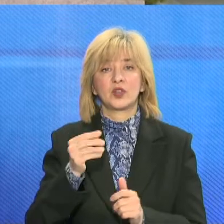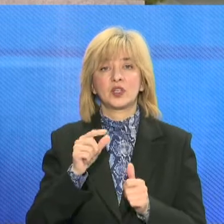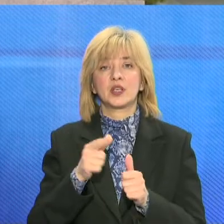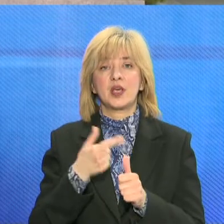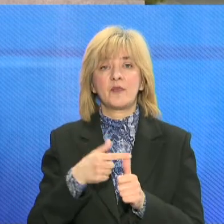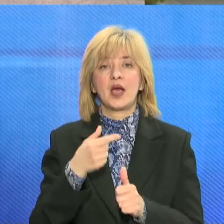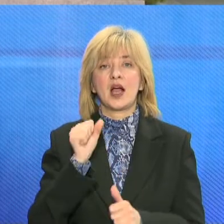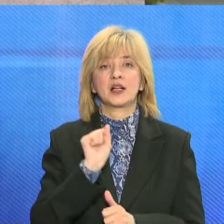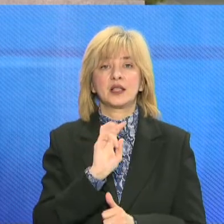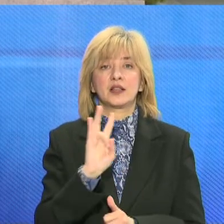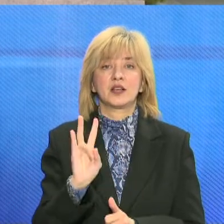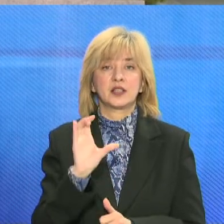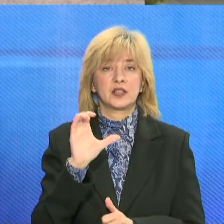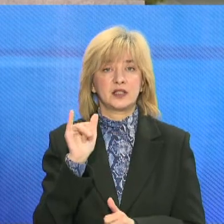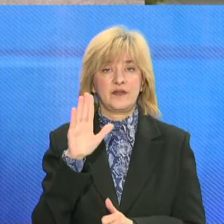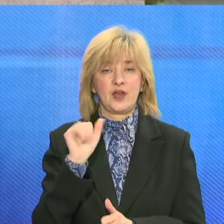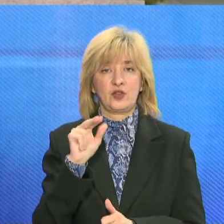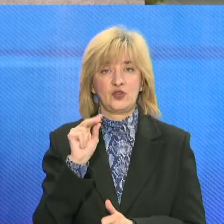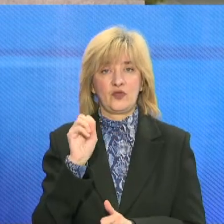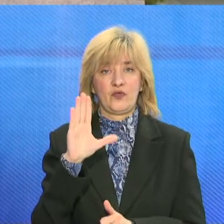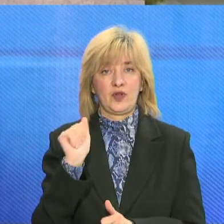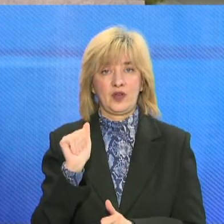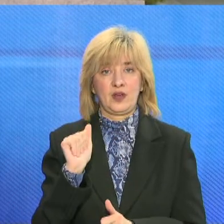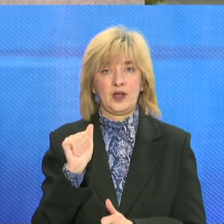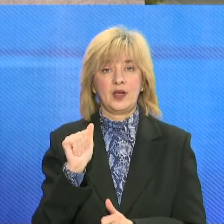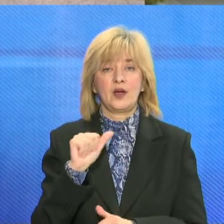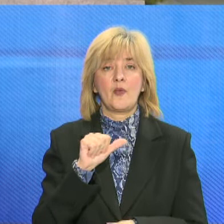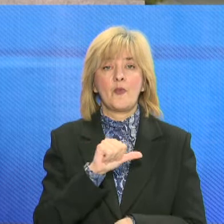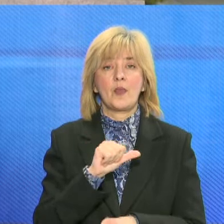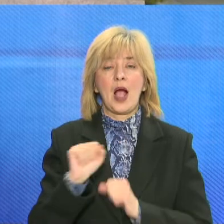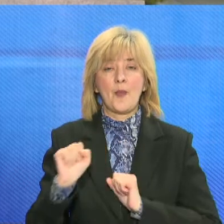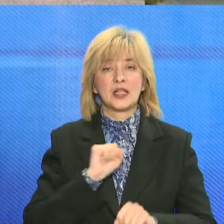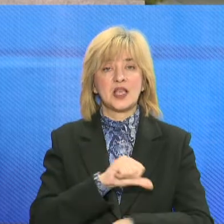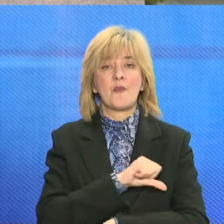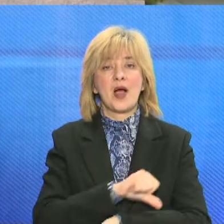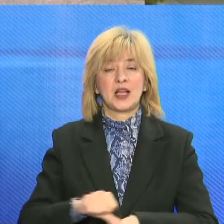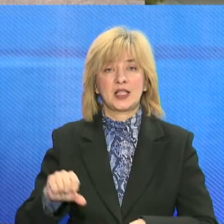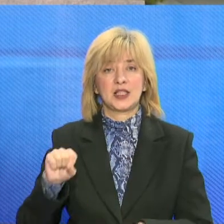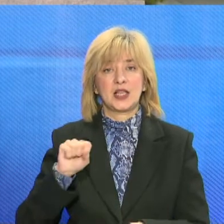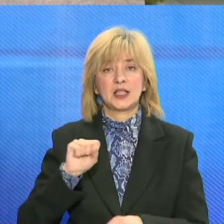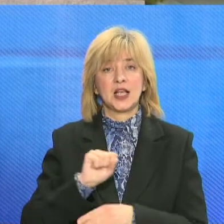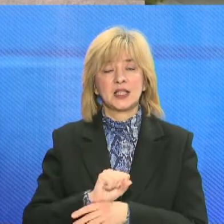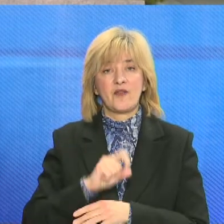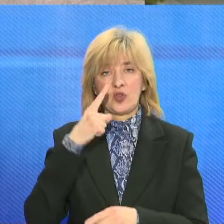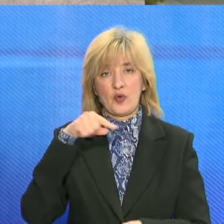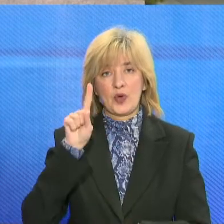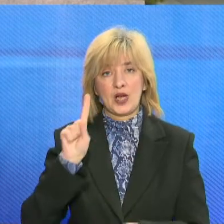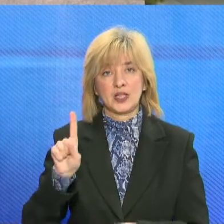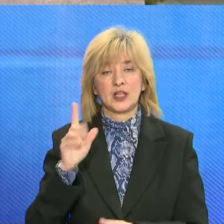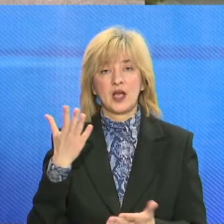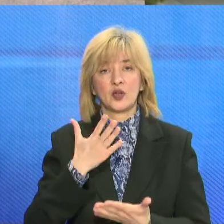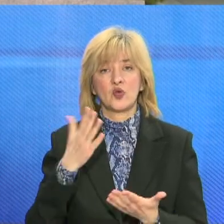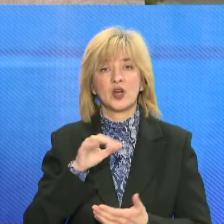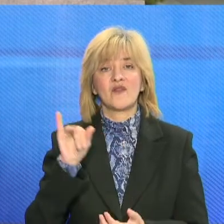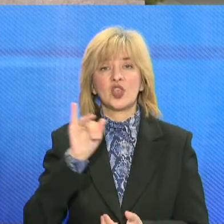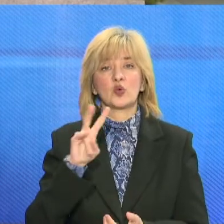Сивачева, командира погранзаставы номер 1, который в июне 1941 года командовал героической